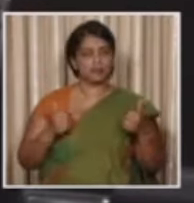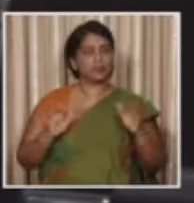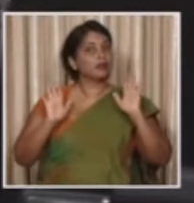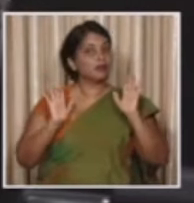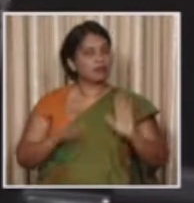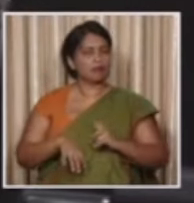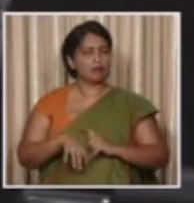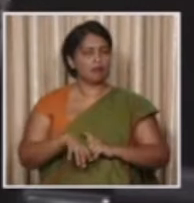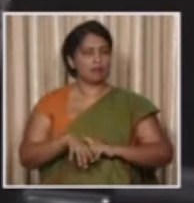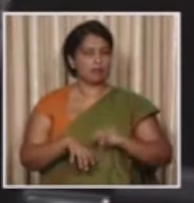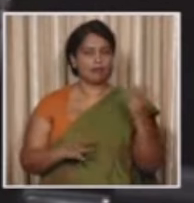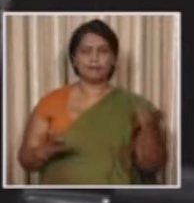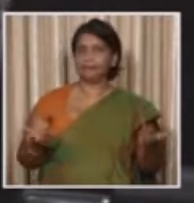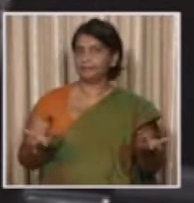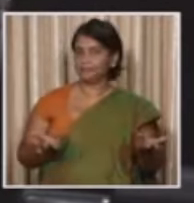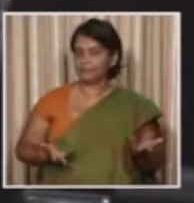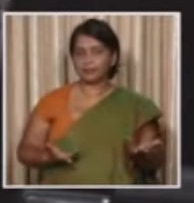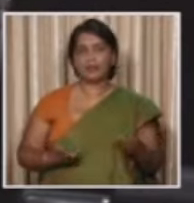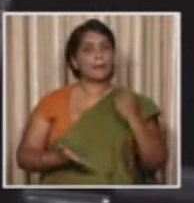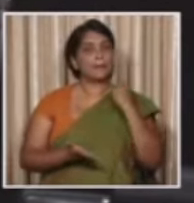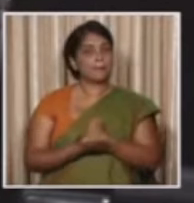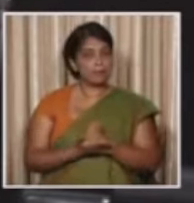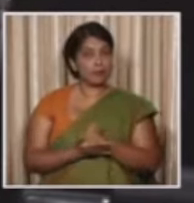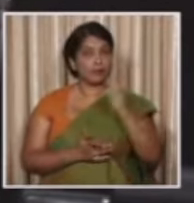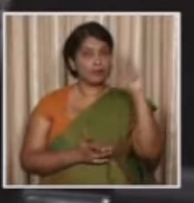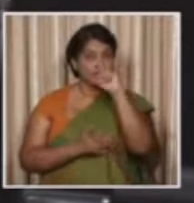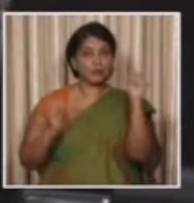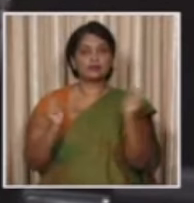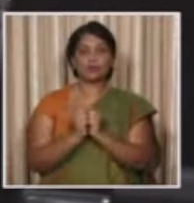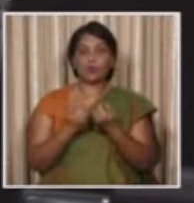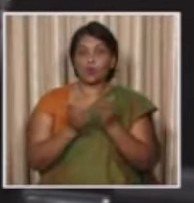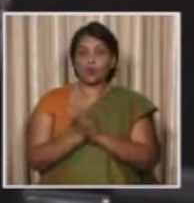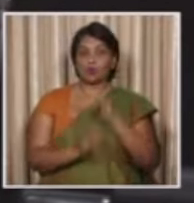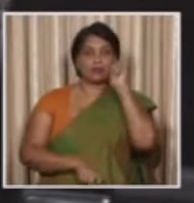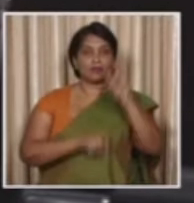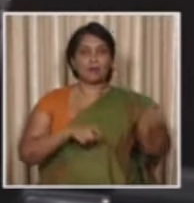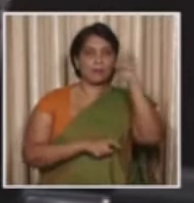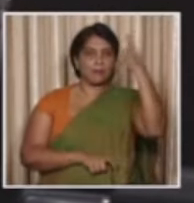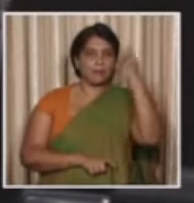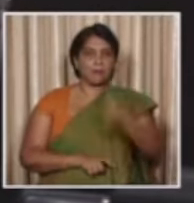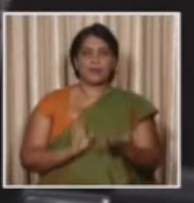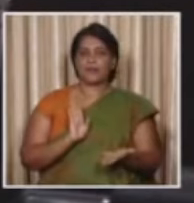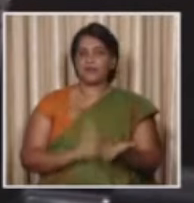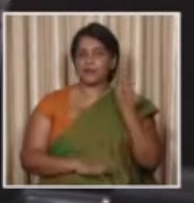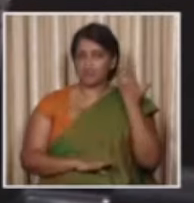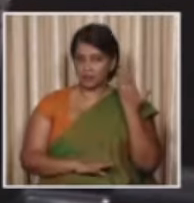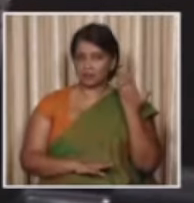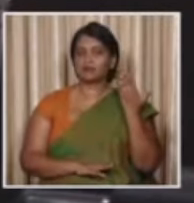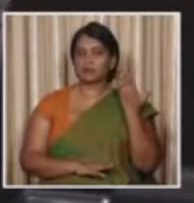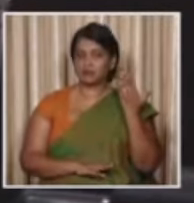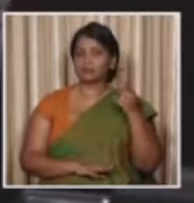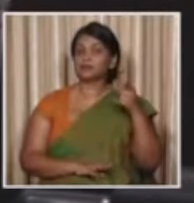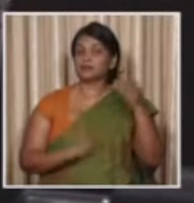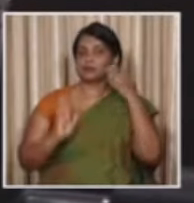හැබැයි අවාසනාවකට වගේ සිද්ධ වුණේ මහා බැංකුව මුලින්ම කරේ තමන්ගේ නිලධාරීන්ගේ පැඩි වැඩි කර ගැනීම. ඔව් ඒක